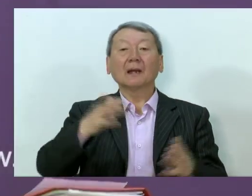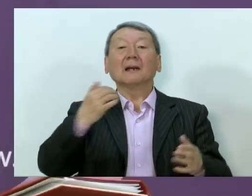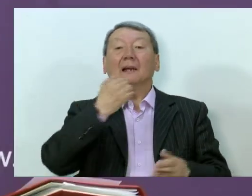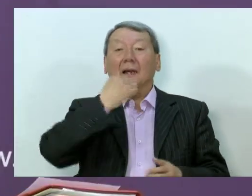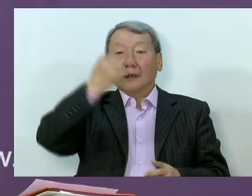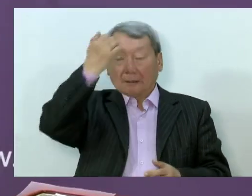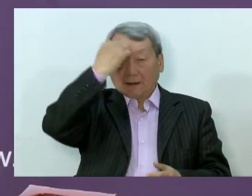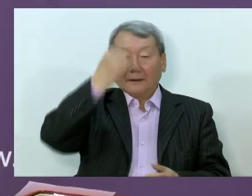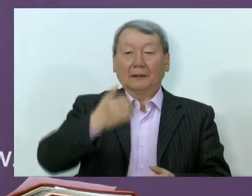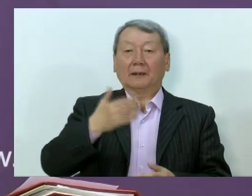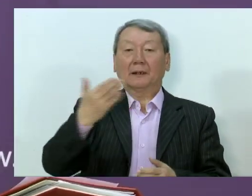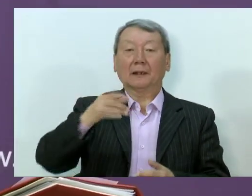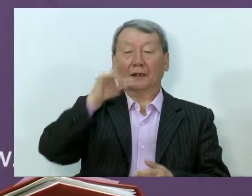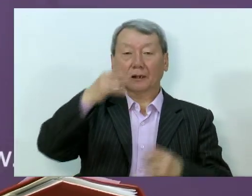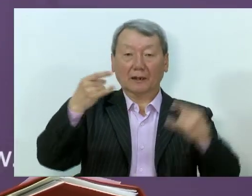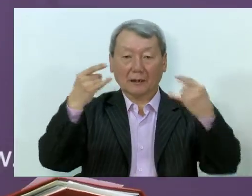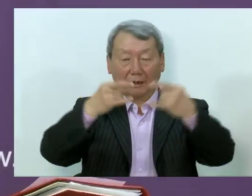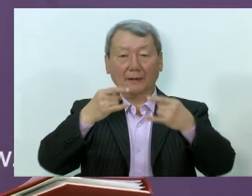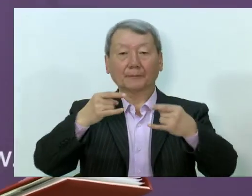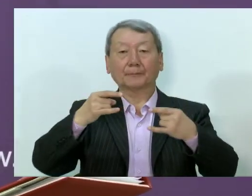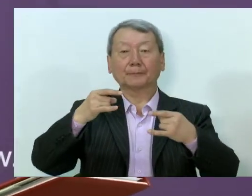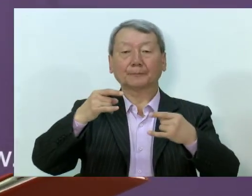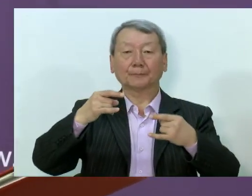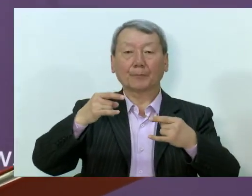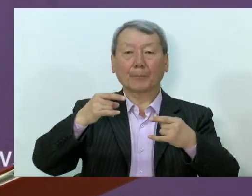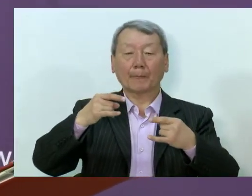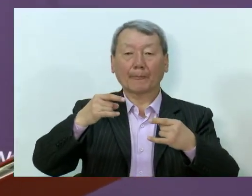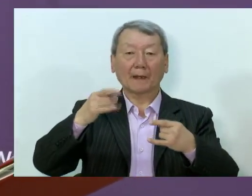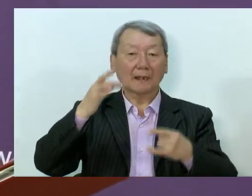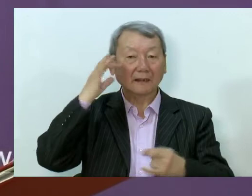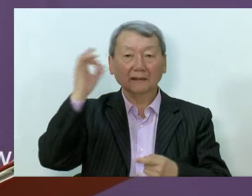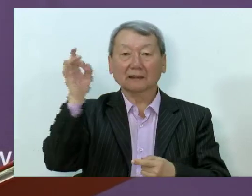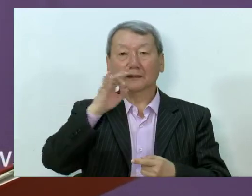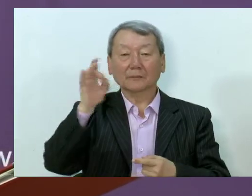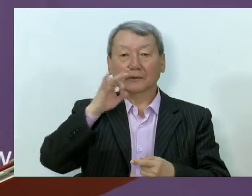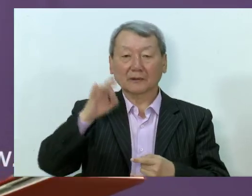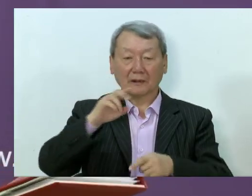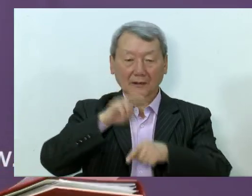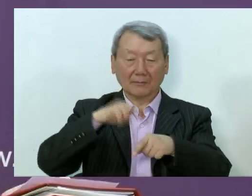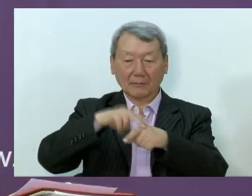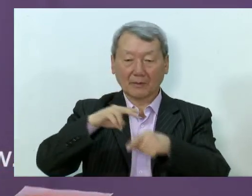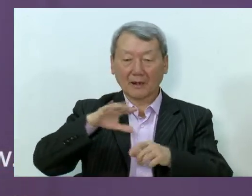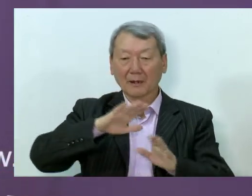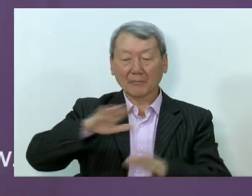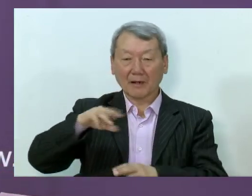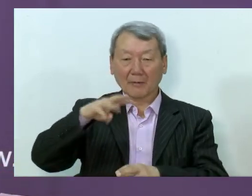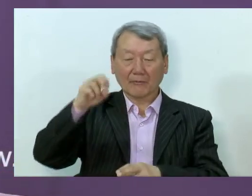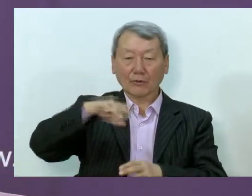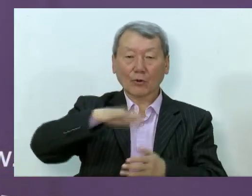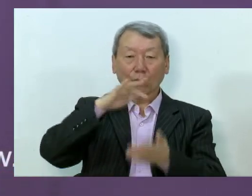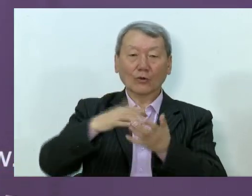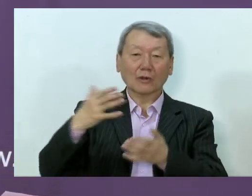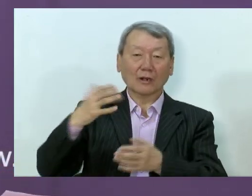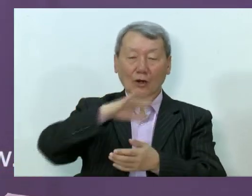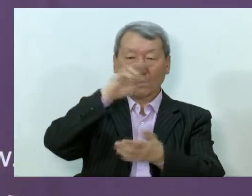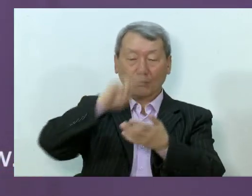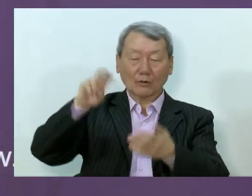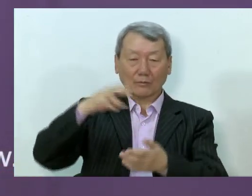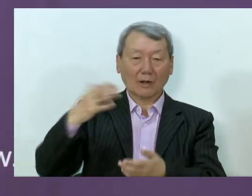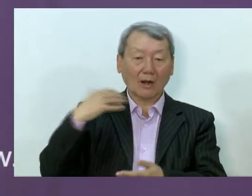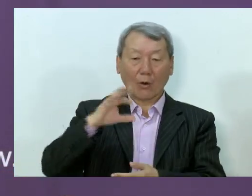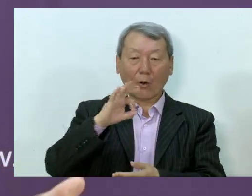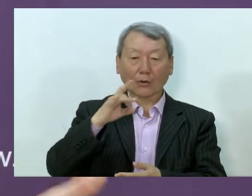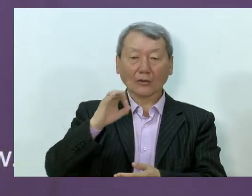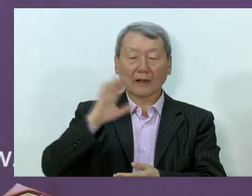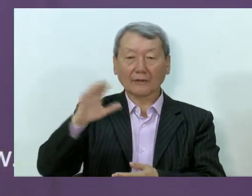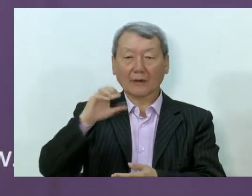формат отели говорю членов радио komandor каракас республика стычки с термине стримером из армейских sharan комментах ура заливка маска драма